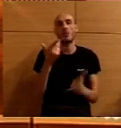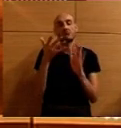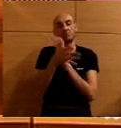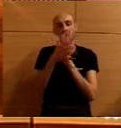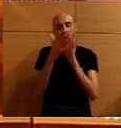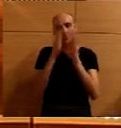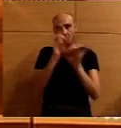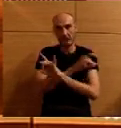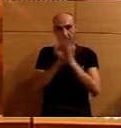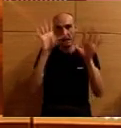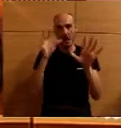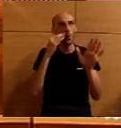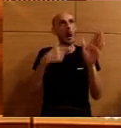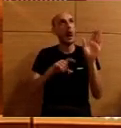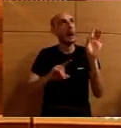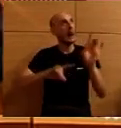concretes més enllà d'una moció